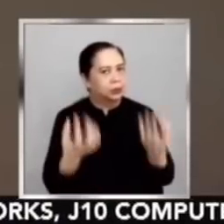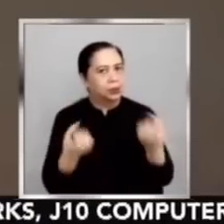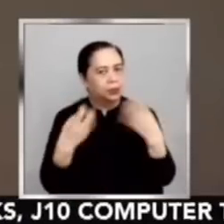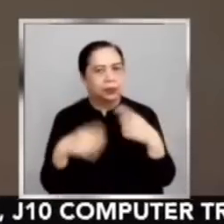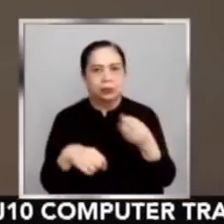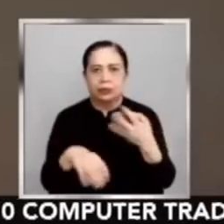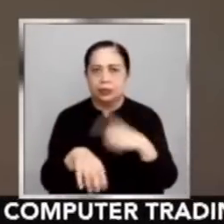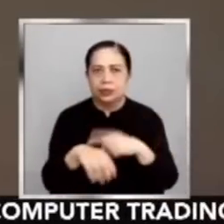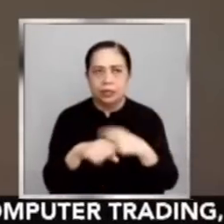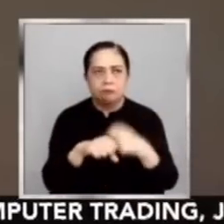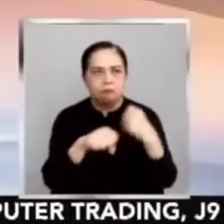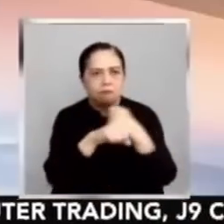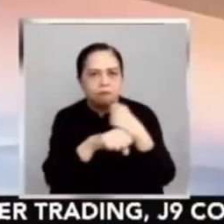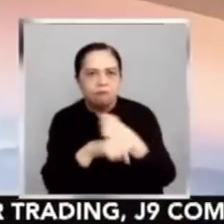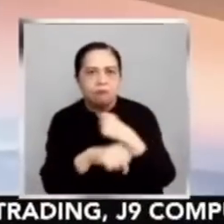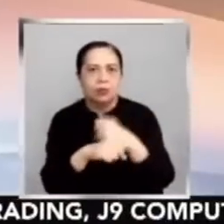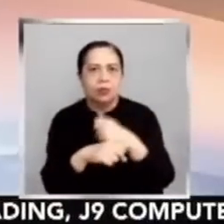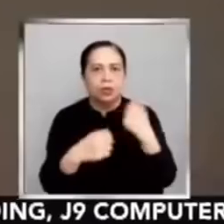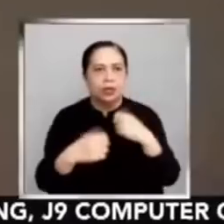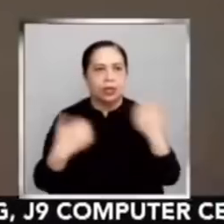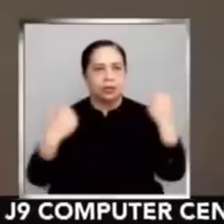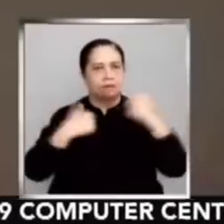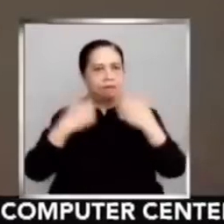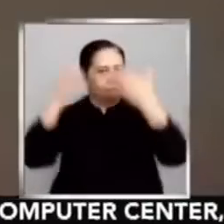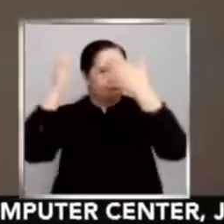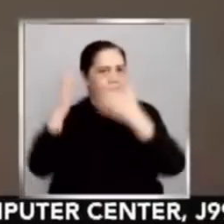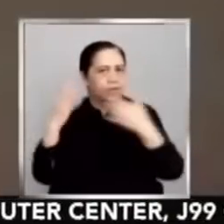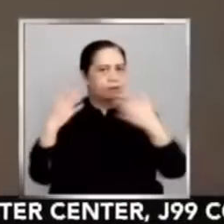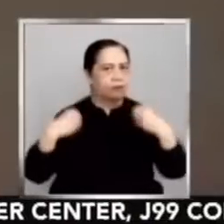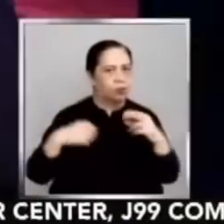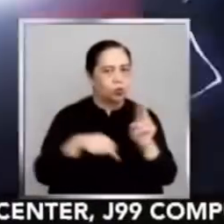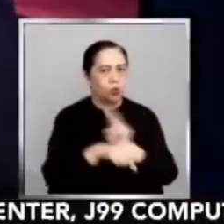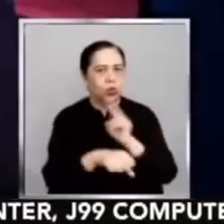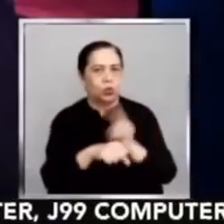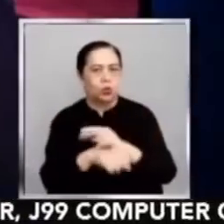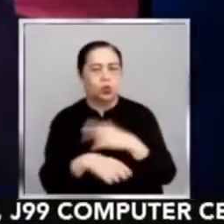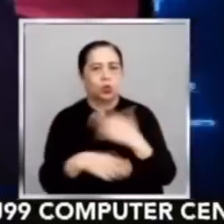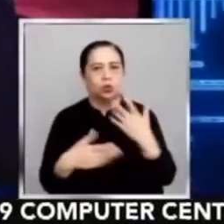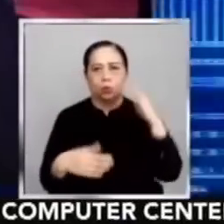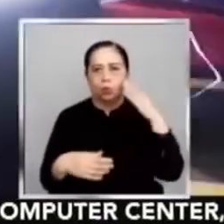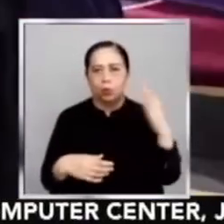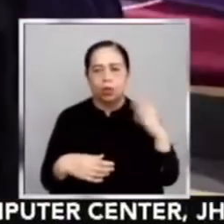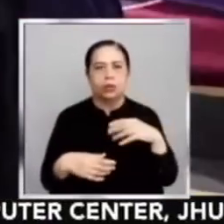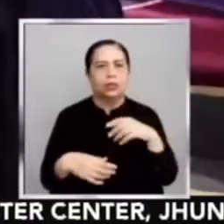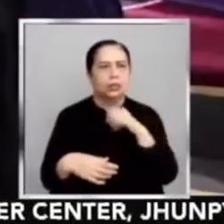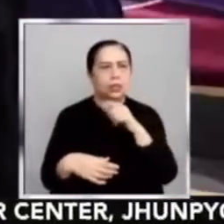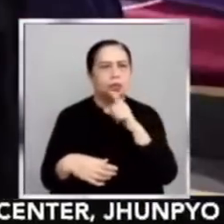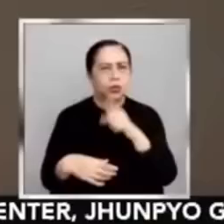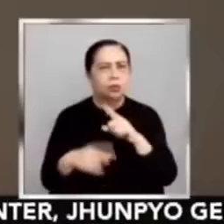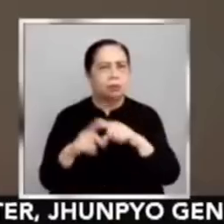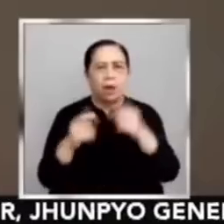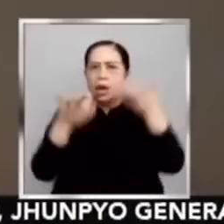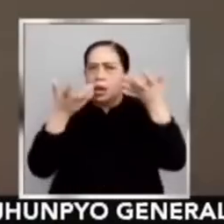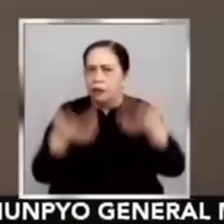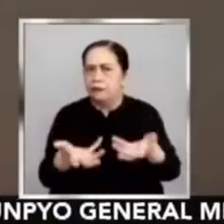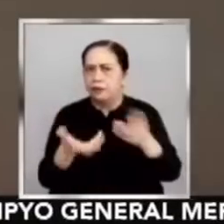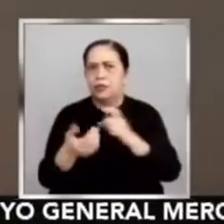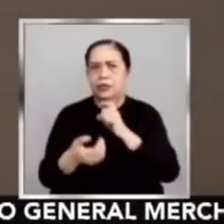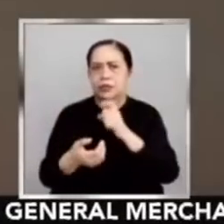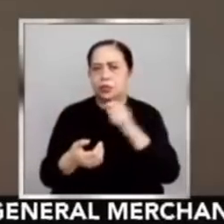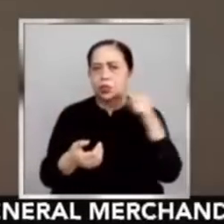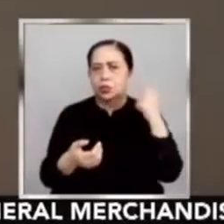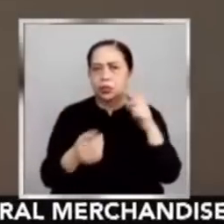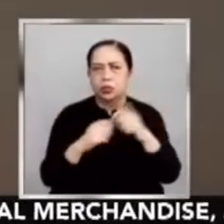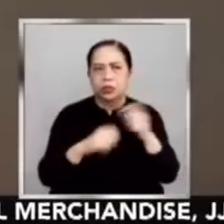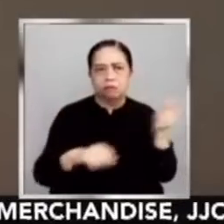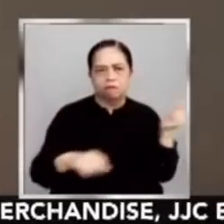pa ng harness. Yung mga ginagamit namin props, although hindi siya totoo, medyo mabigat siya. So pag tumama